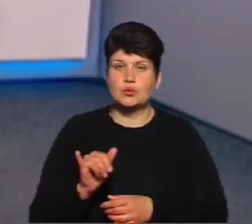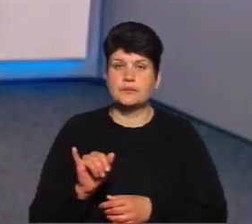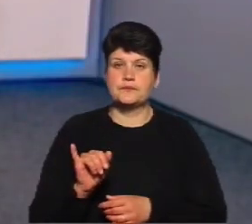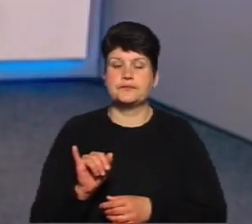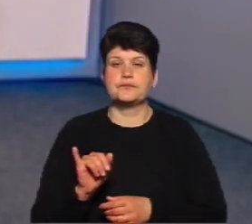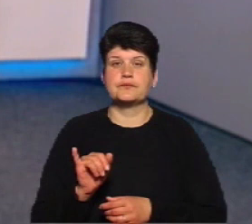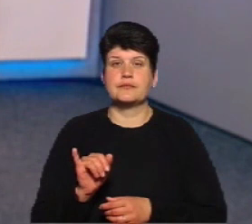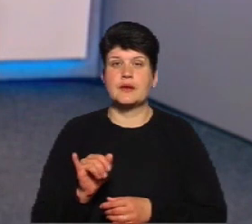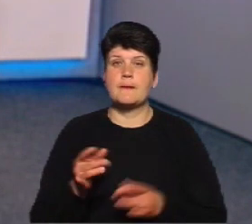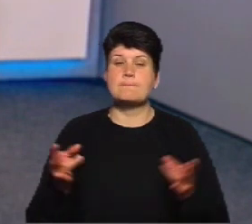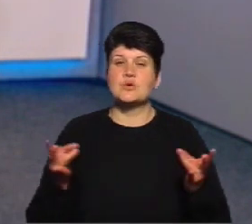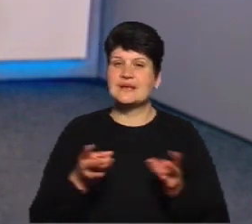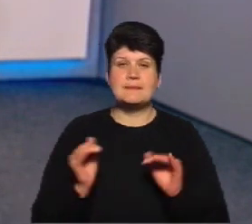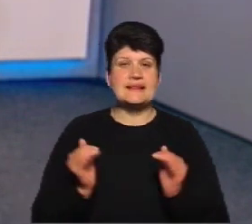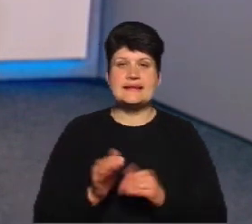потреба не зменшується.